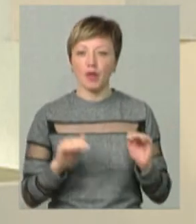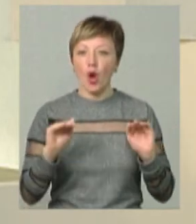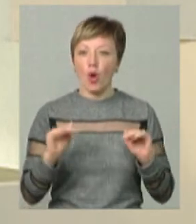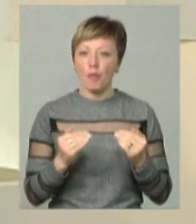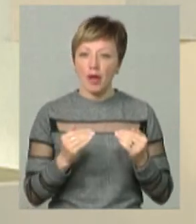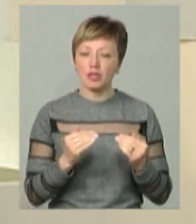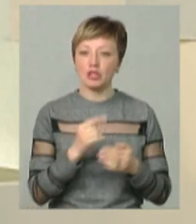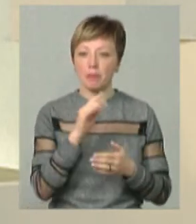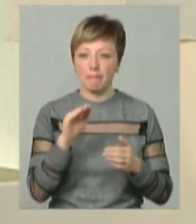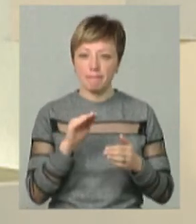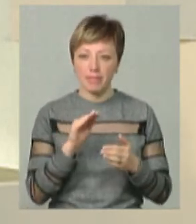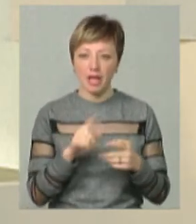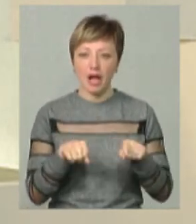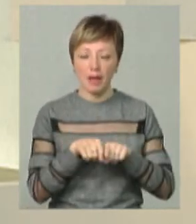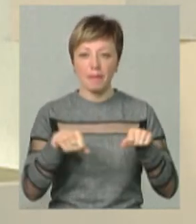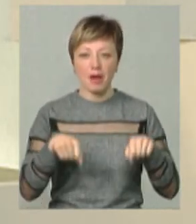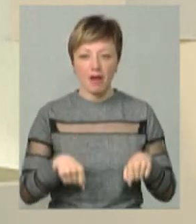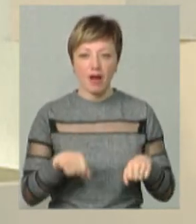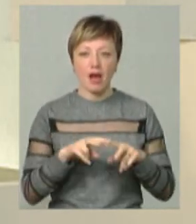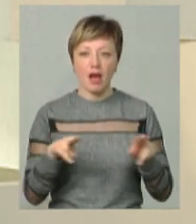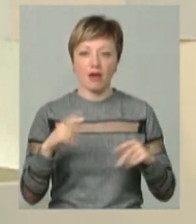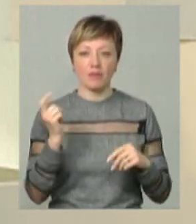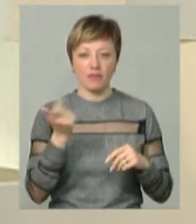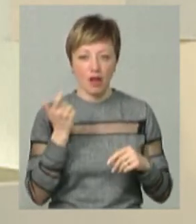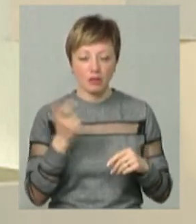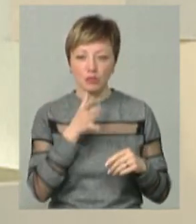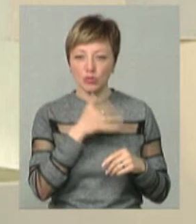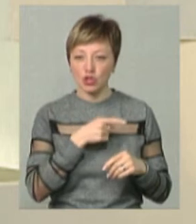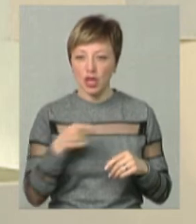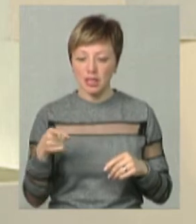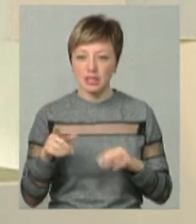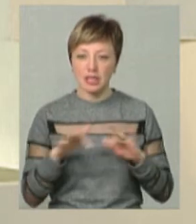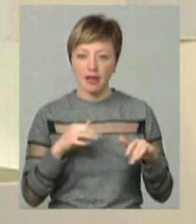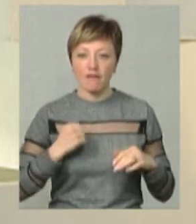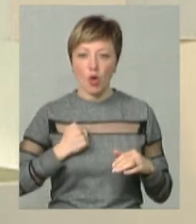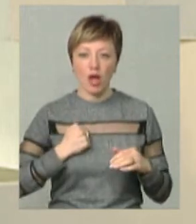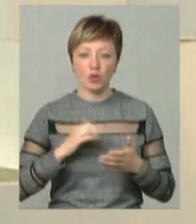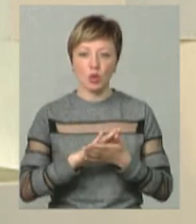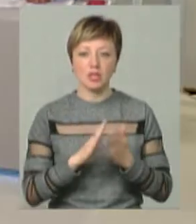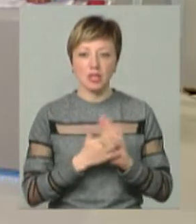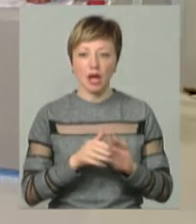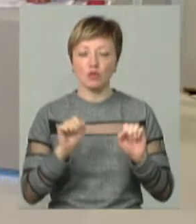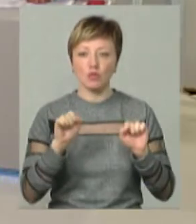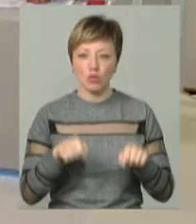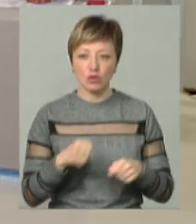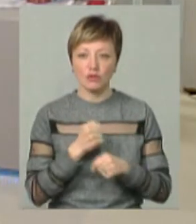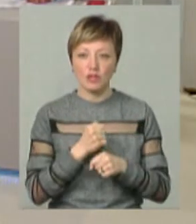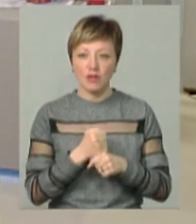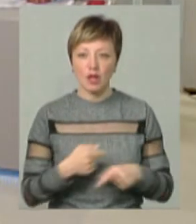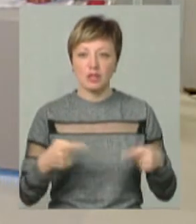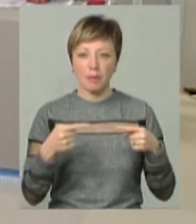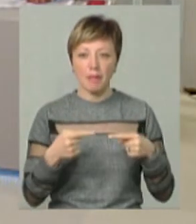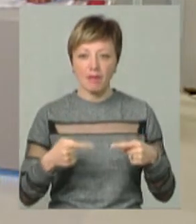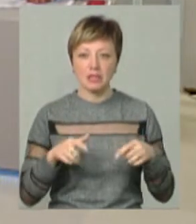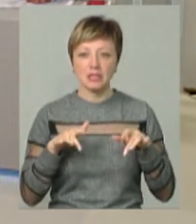Обмеженню підлягають і такі права, як право власності, тому що під час дії воєнного стану можуть вживатися певні